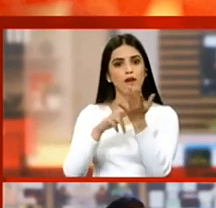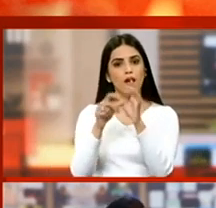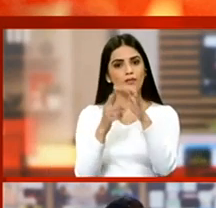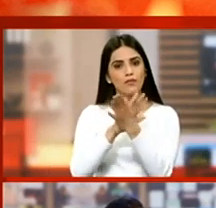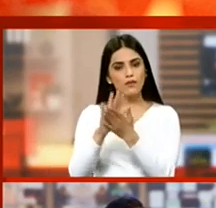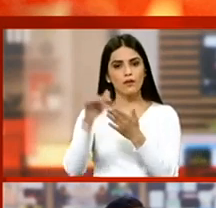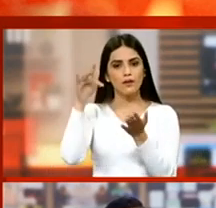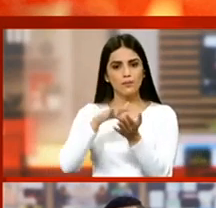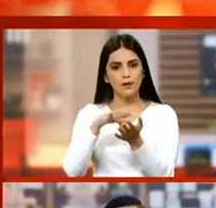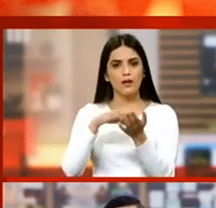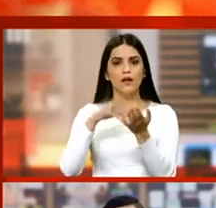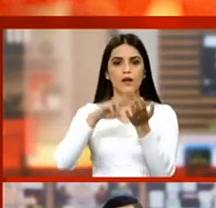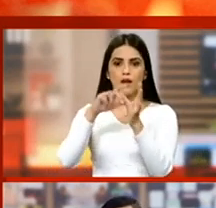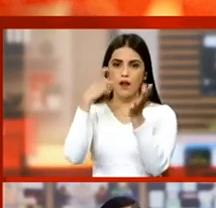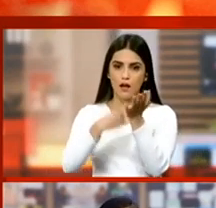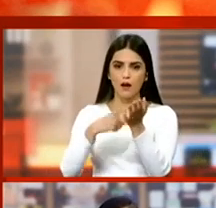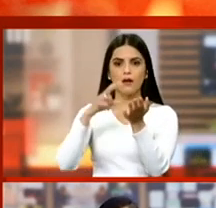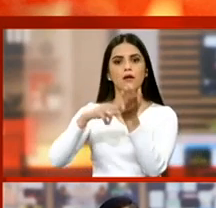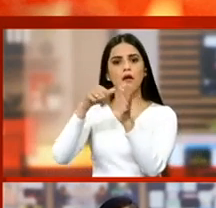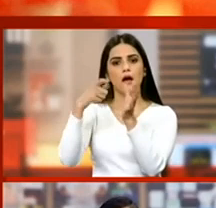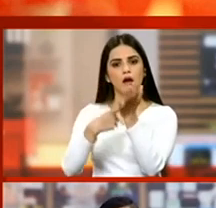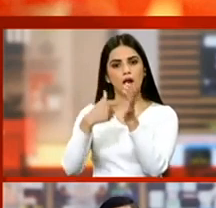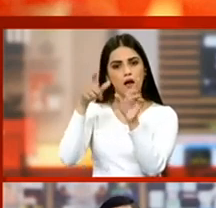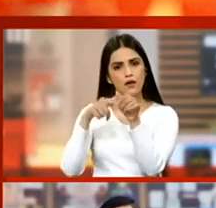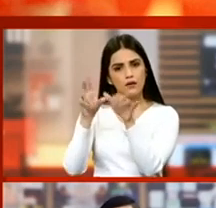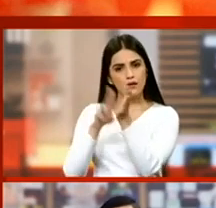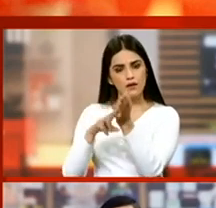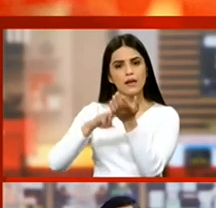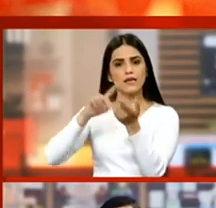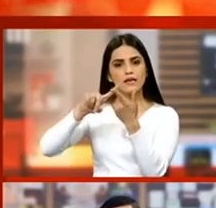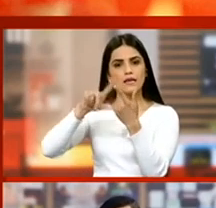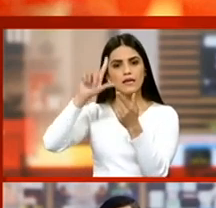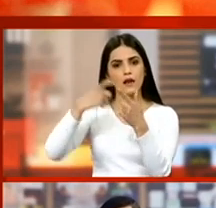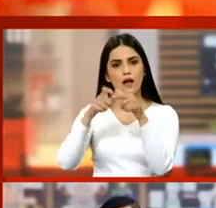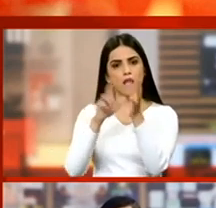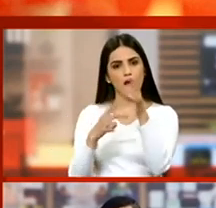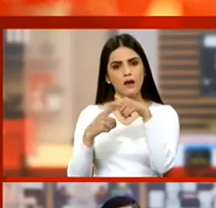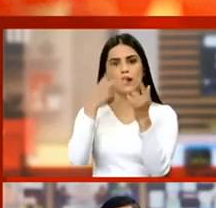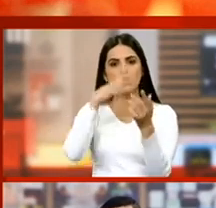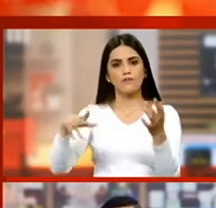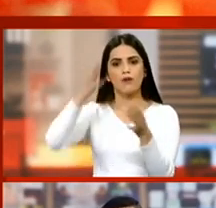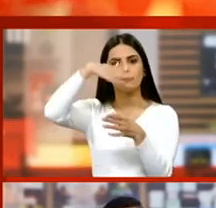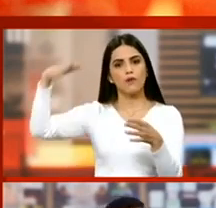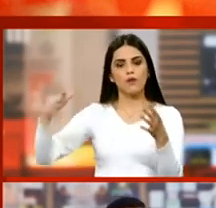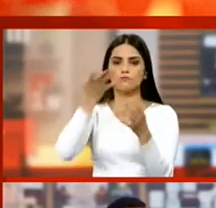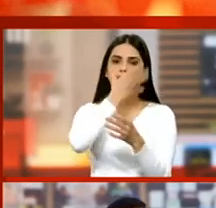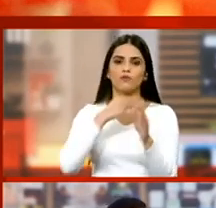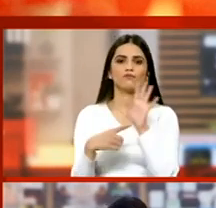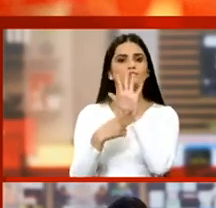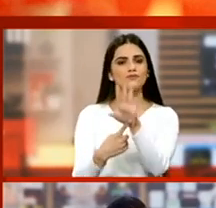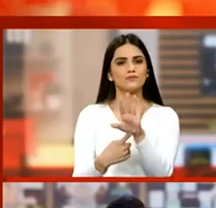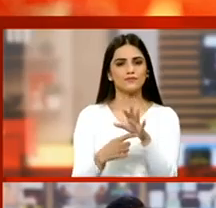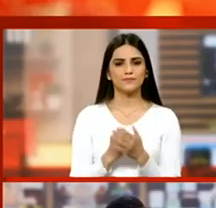नर नारायन नीलकंठ और सतोपंथ समेत कई चोटियां बेहत सुन्दर